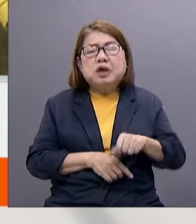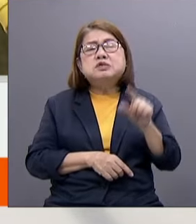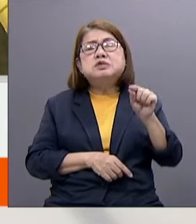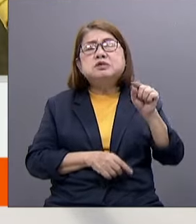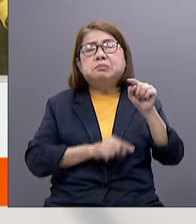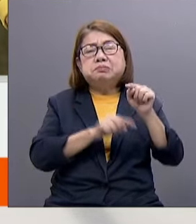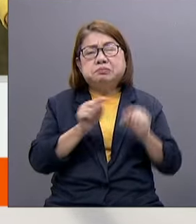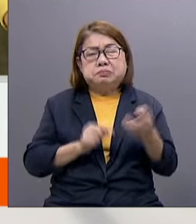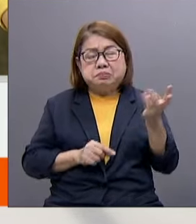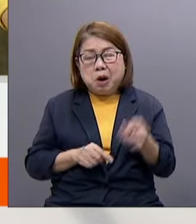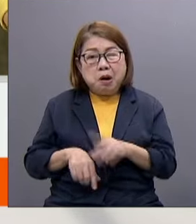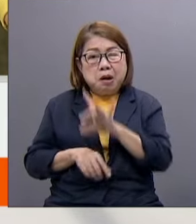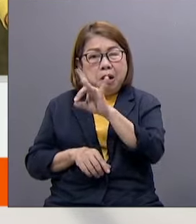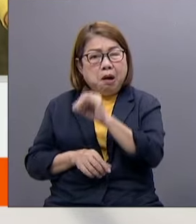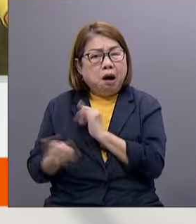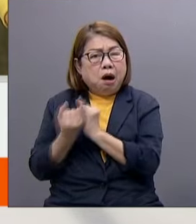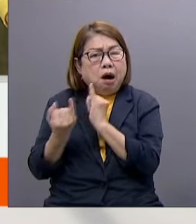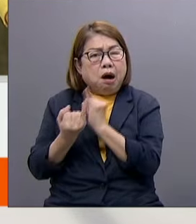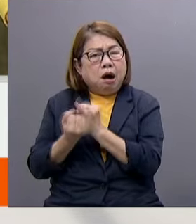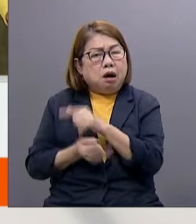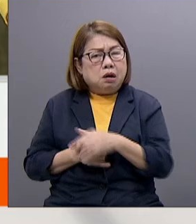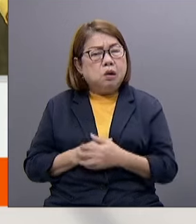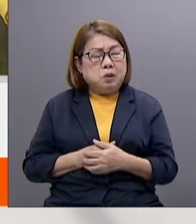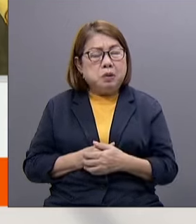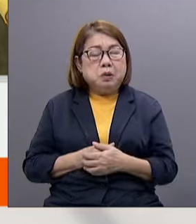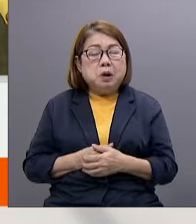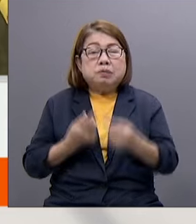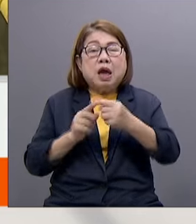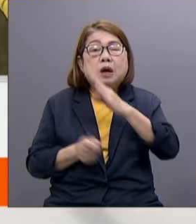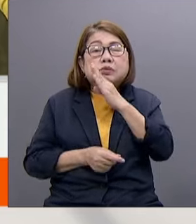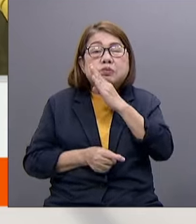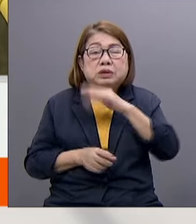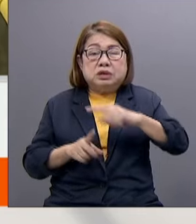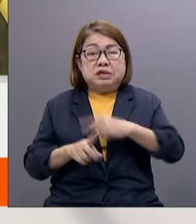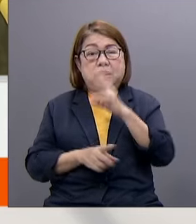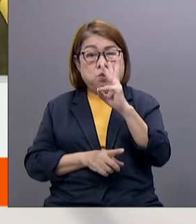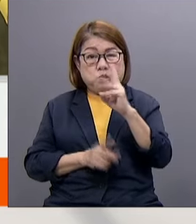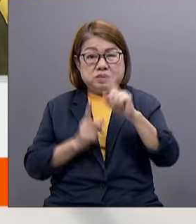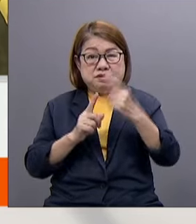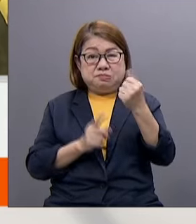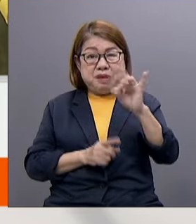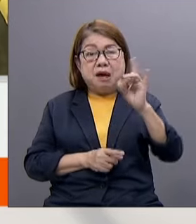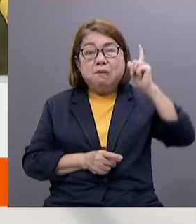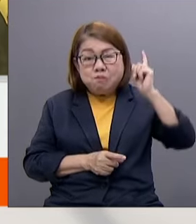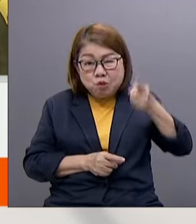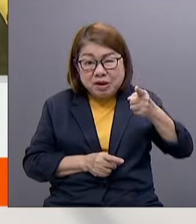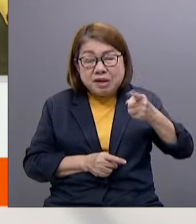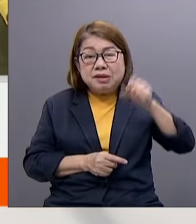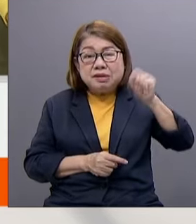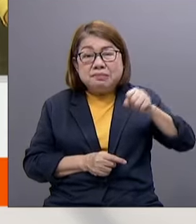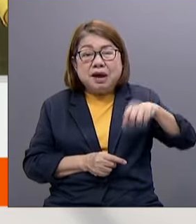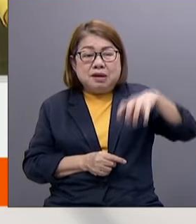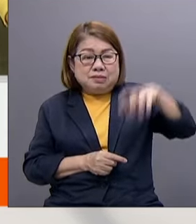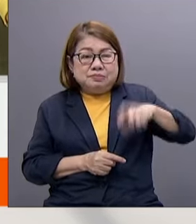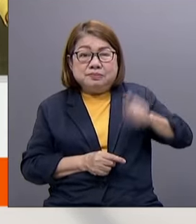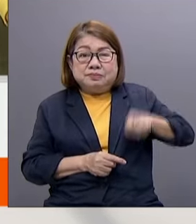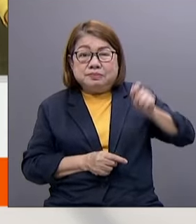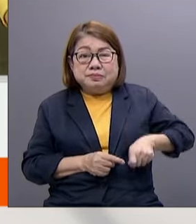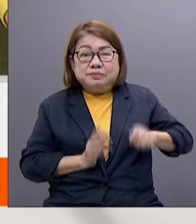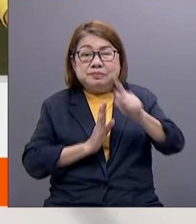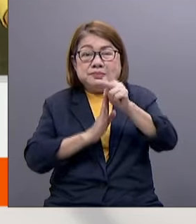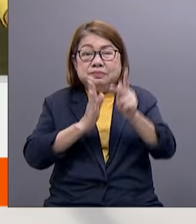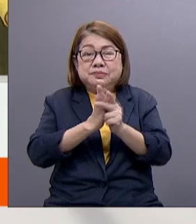ยค่ะ ค่ะแล้วถ้าเกิดสมมุตินะคะวันที่18เนี่ยพรุ่งนี้ศาลรัฐธรรมนูญก็น่